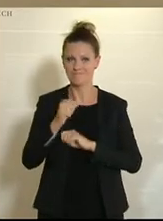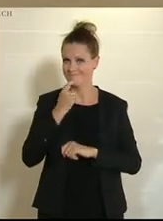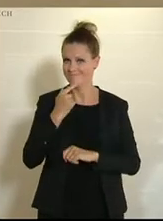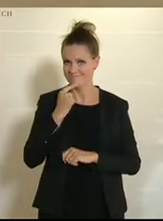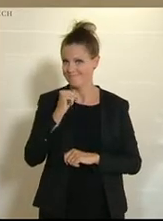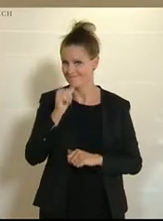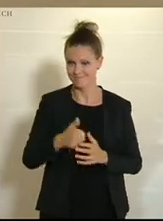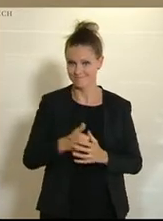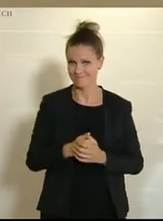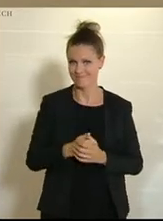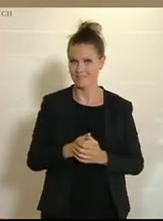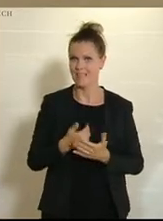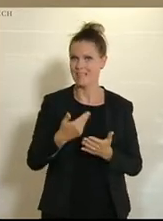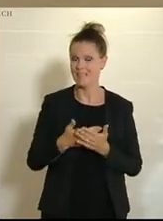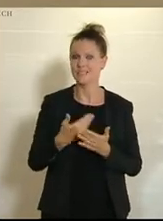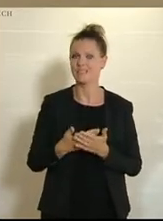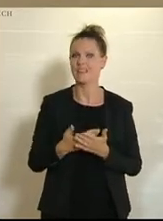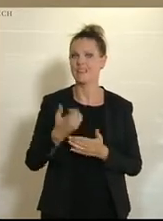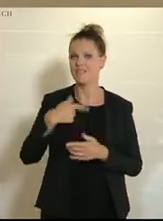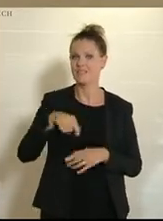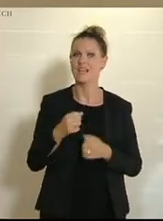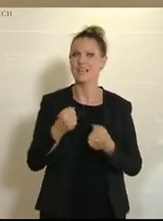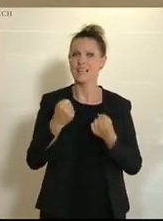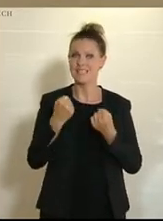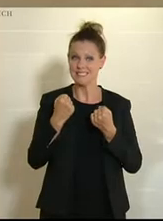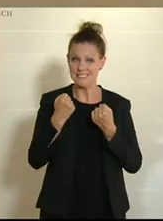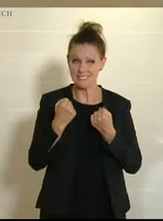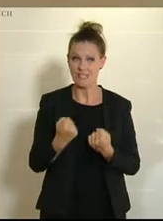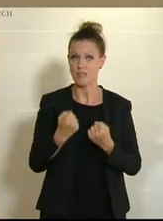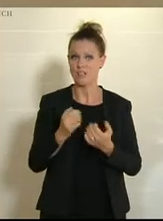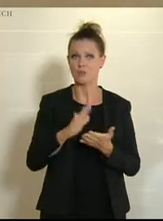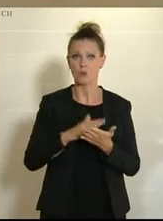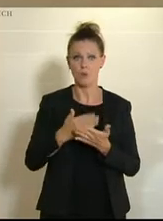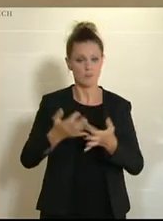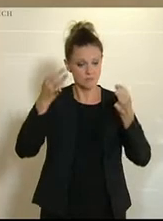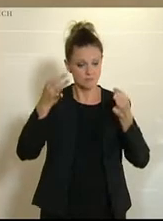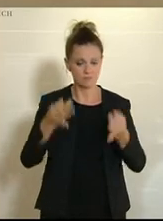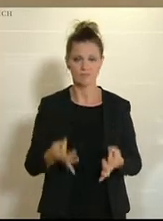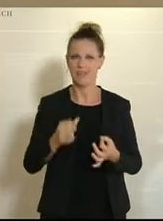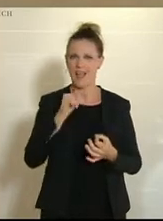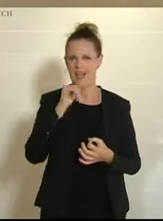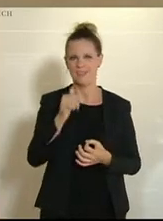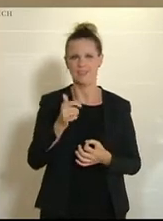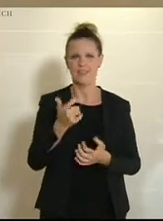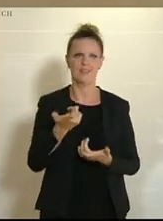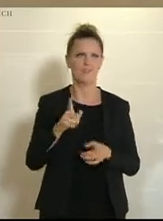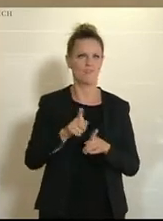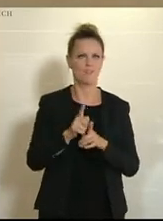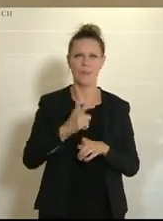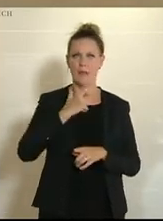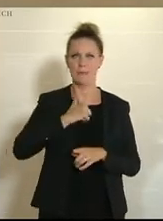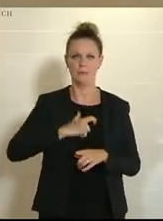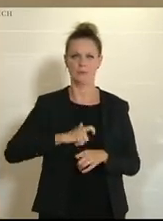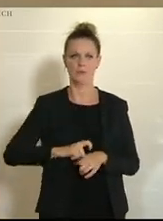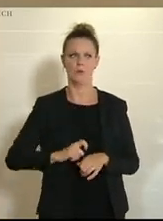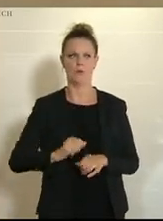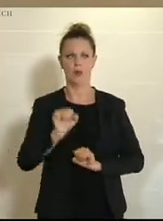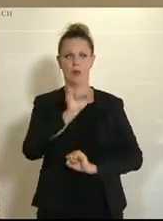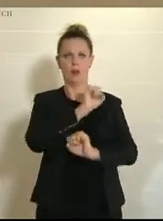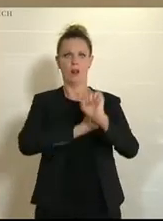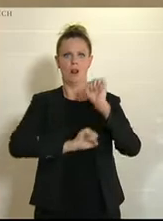wichtig, dass wir sicherstellen, dass die Dolmetscher geeignet sind und keine persönlichen Abneigungen mitbringen. Und